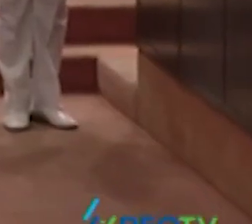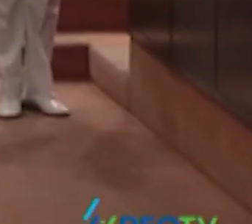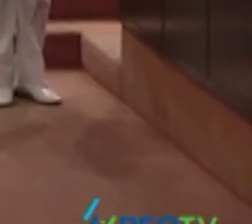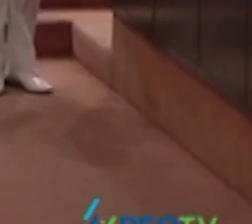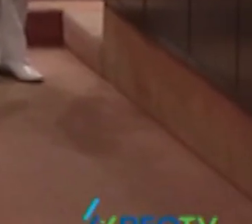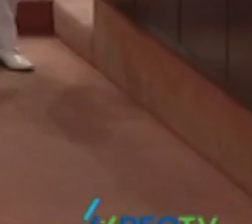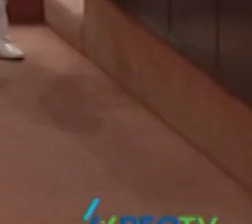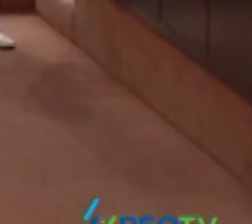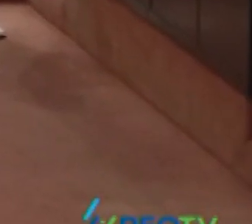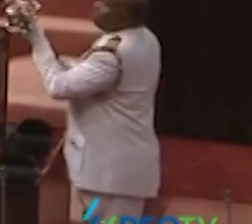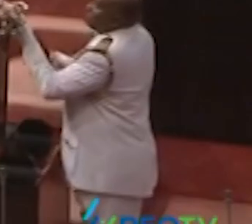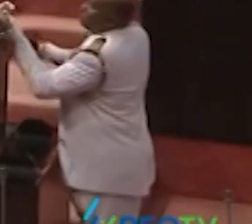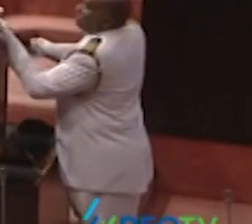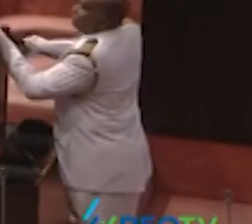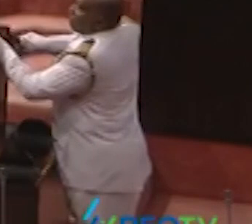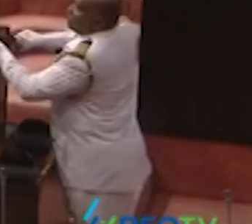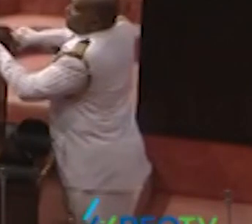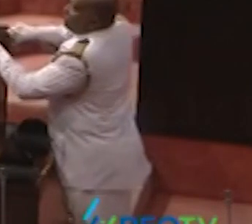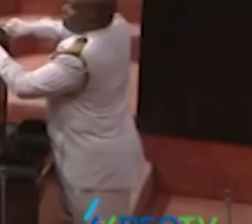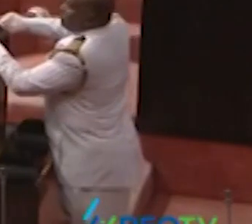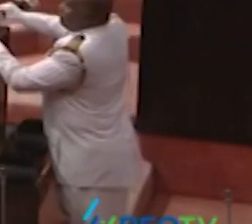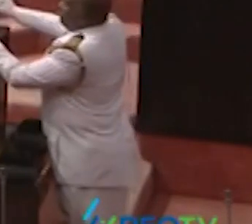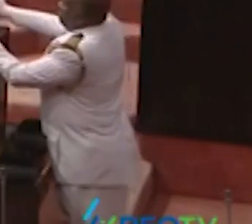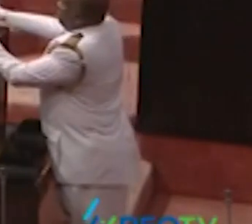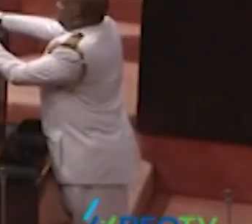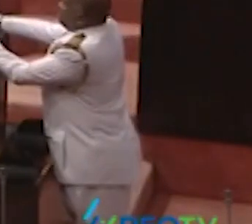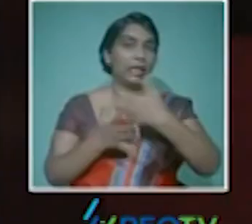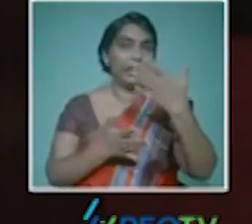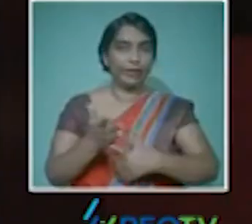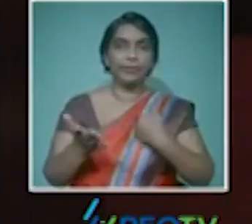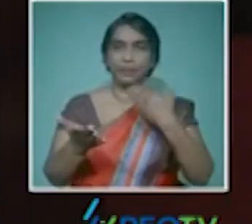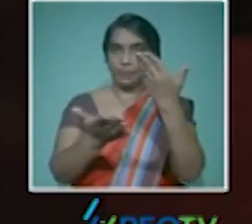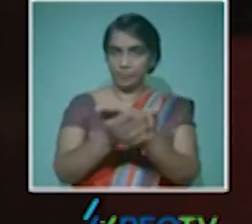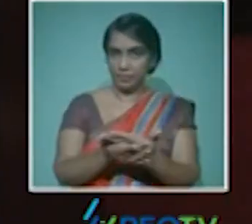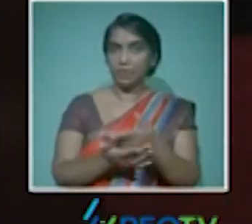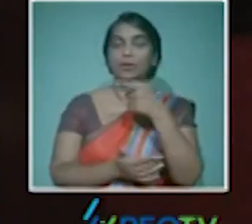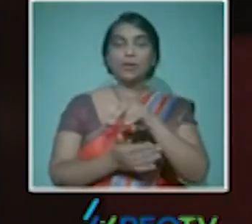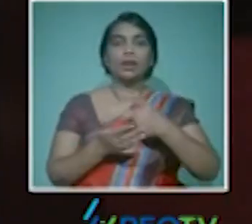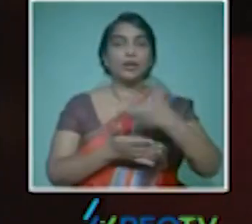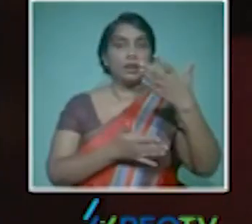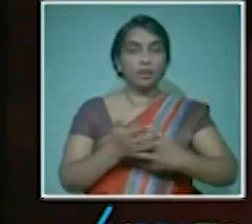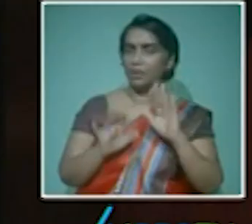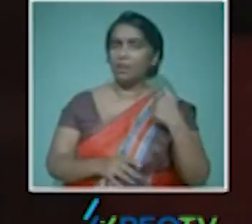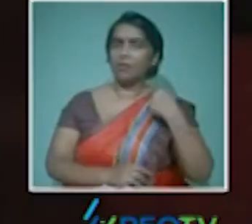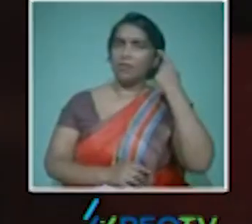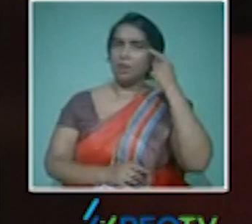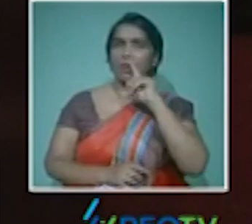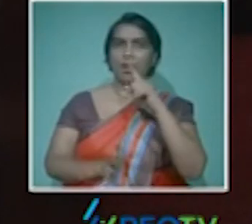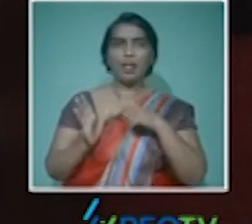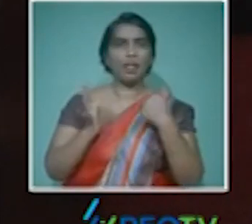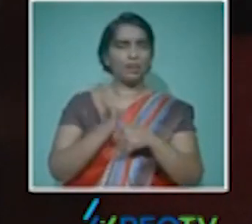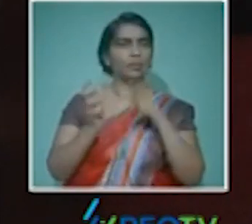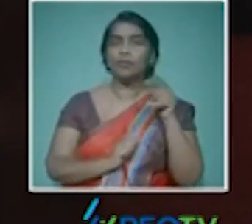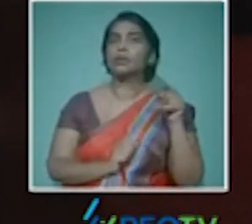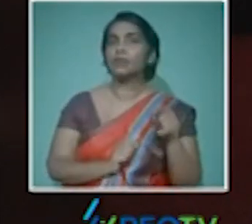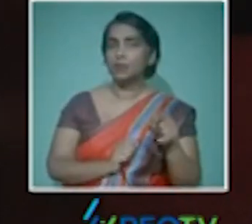මෙවැනි පසුබිමක ශ්‍රේෂ්ඨාධිකරණ නියෝග අනුව සංශෝධන සහිතව පාර්ලිමේන්තුවේ ඉදිරිපත් කර තිබූ පනත කිටුපතට අදාළ විවාදය අද පැවතුණා. මේ පනත සංශෝධනය